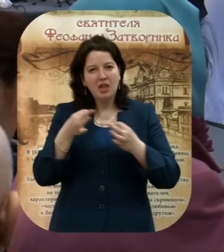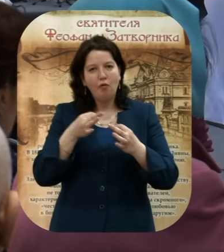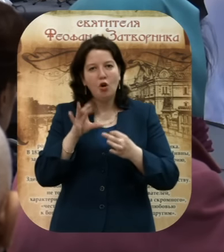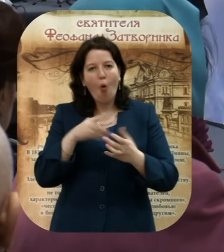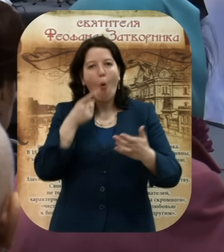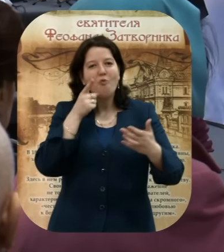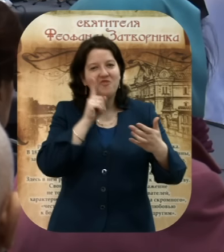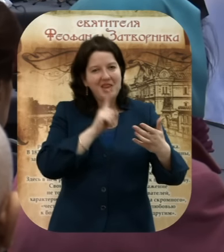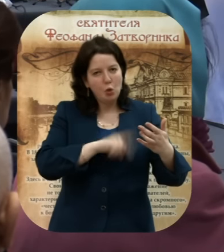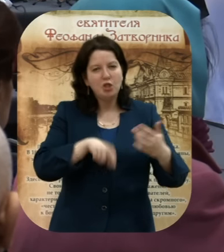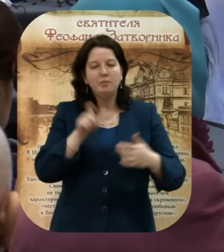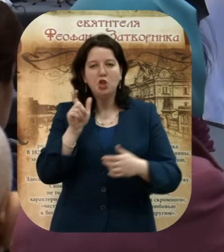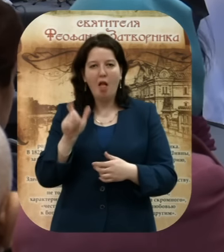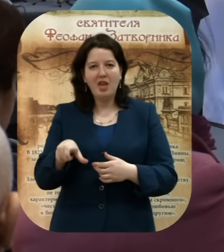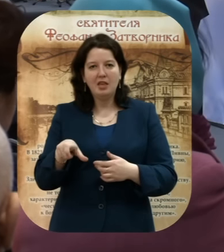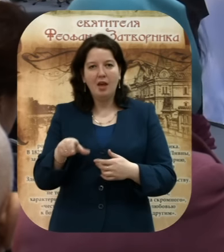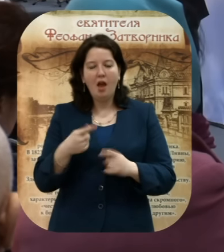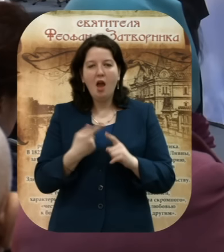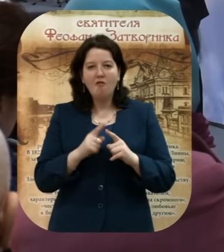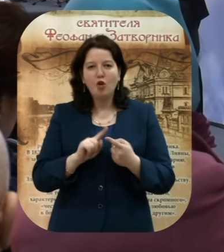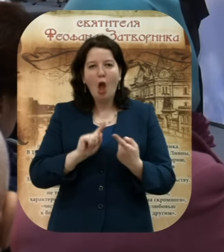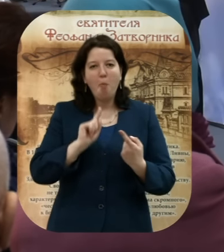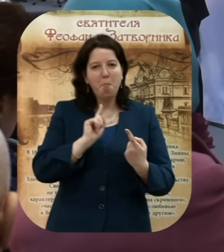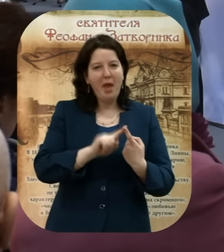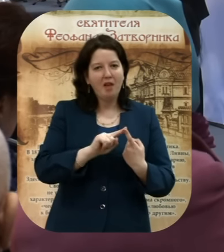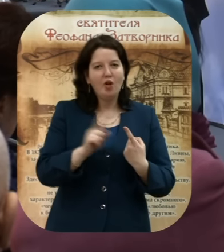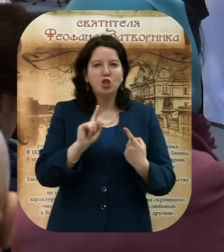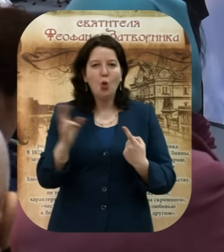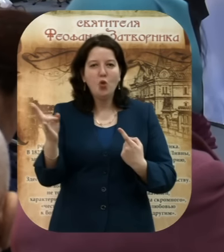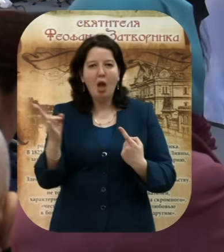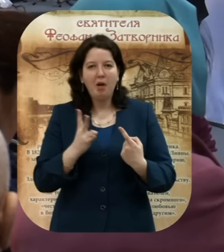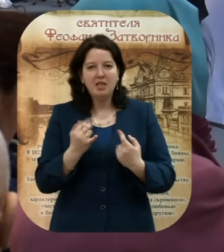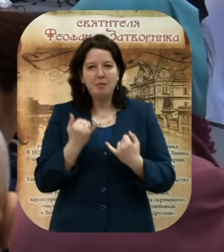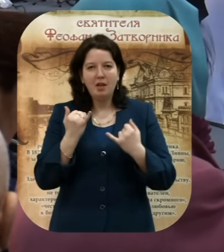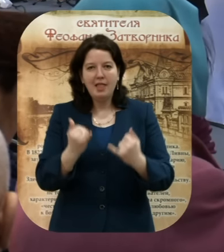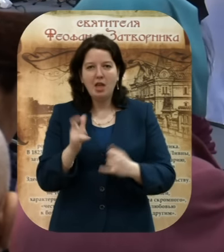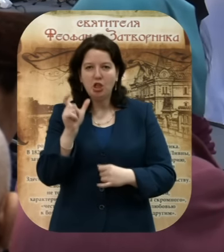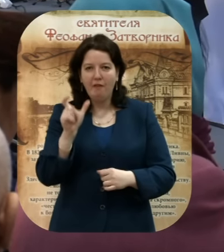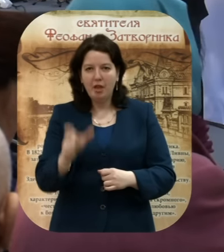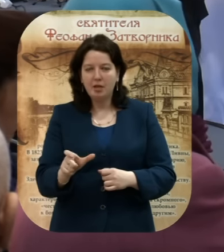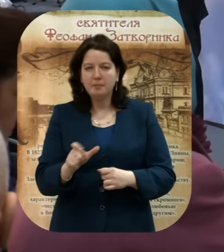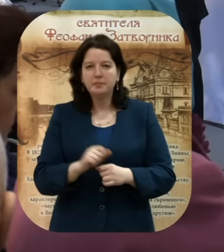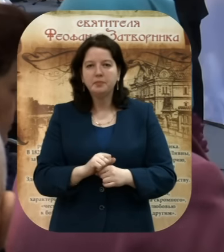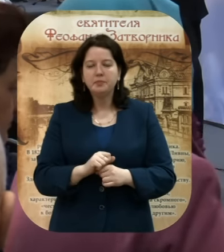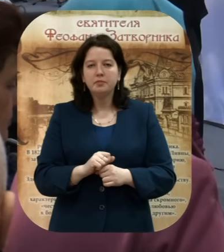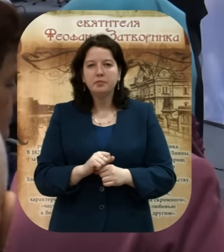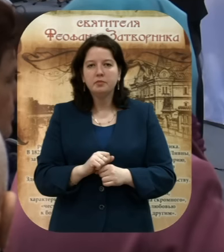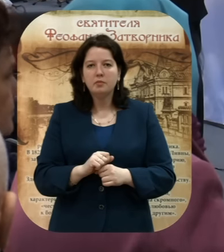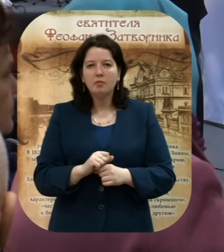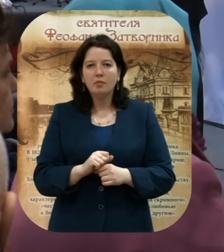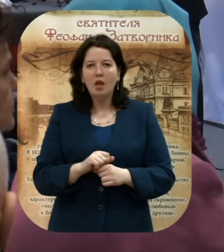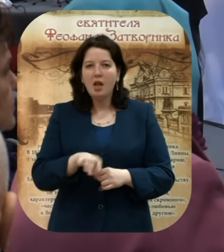Вот первое, что необходимо человеку. Ибо все